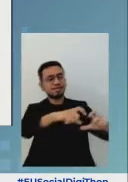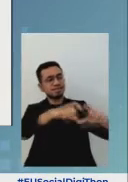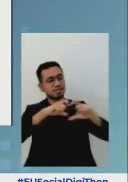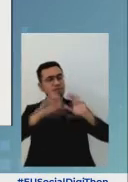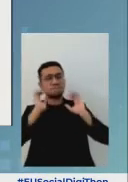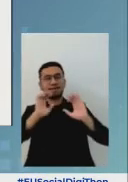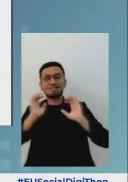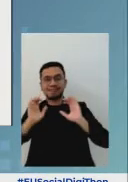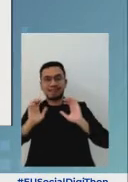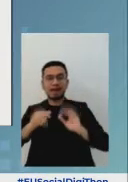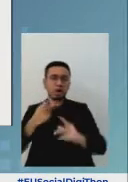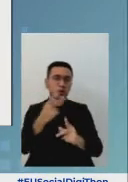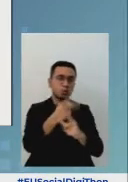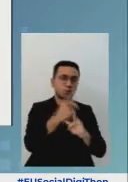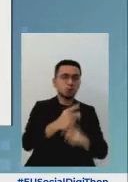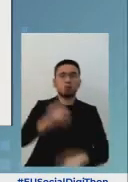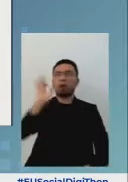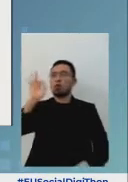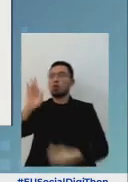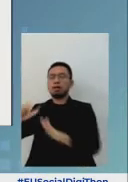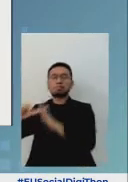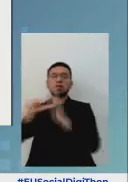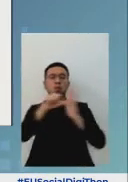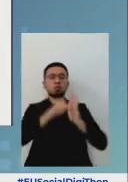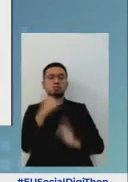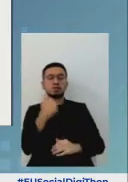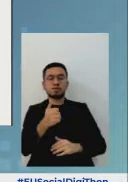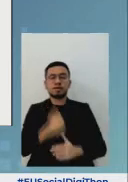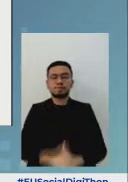kalian. Jadi they are there for you, ya. Next.